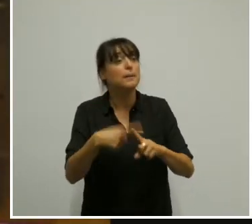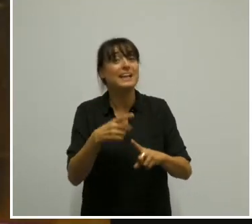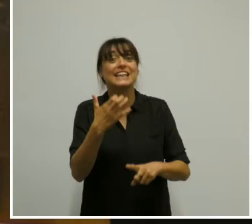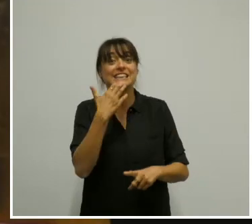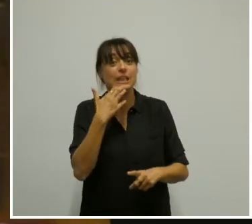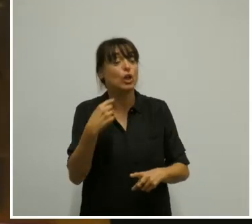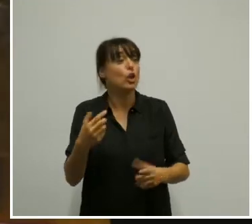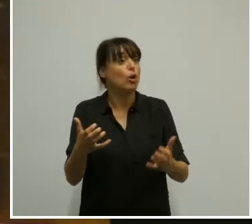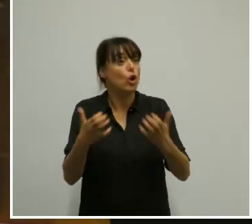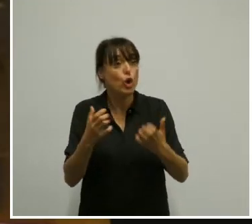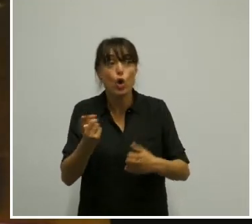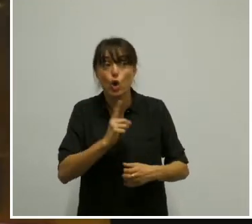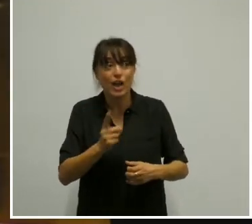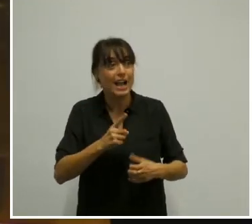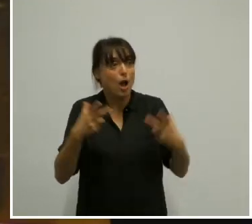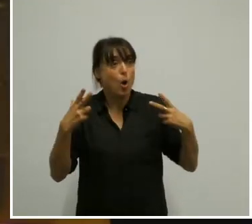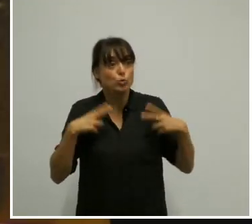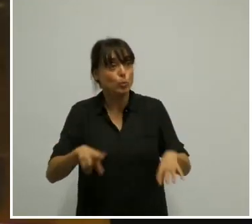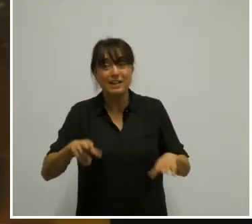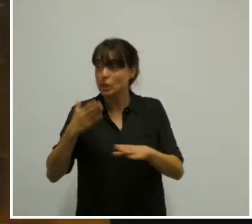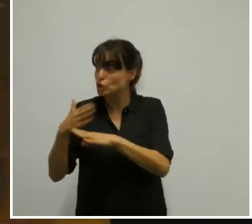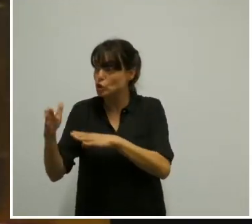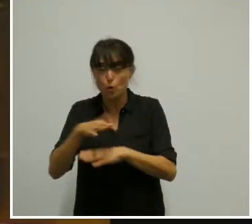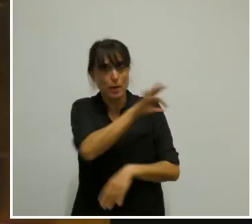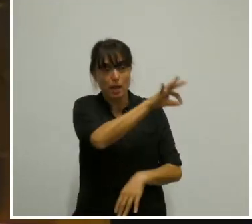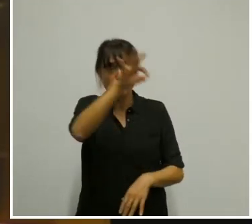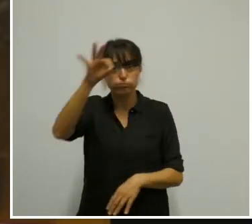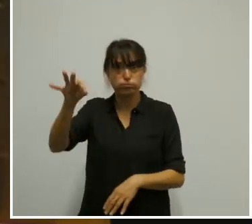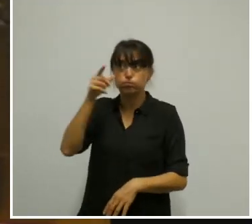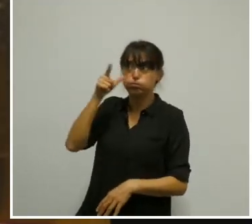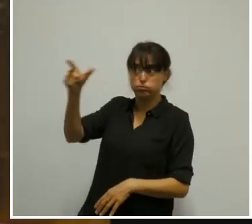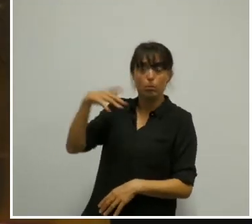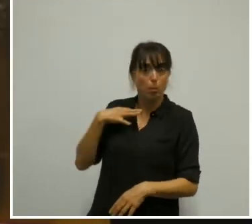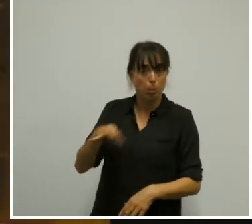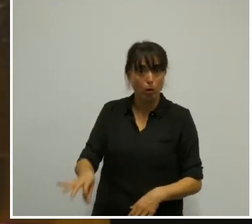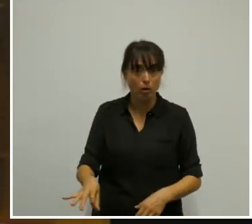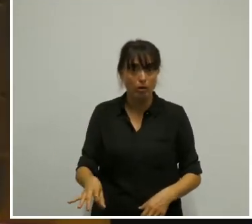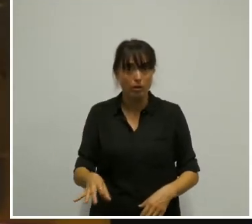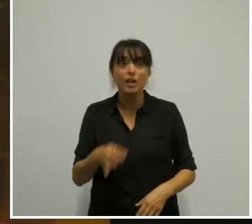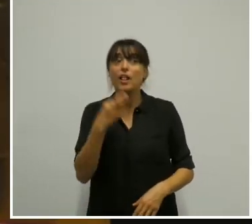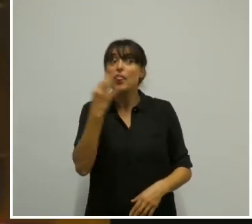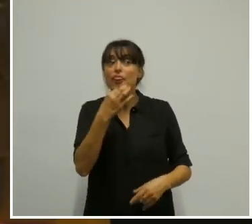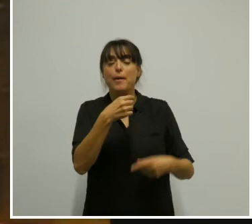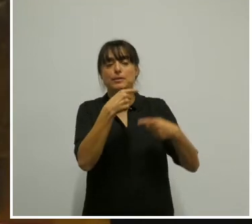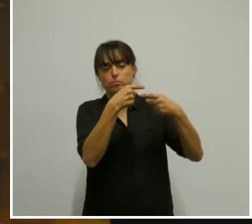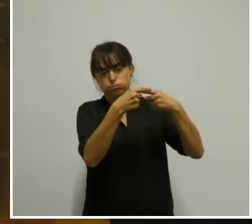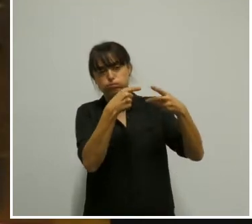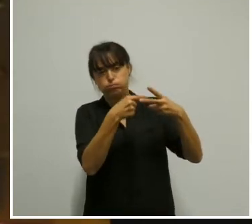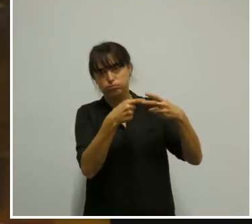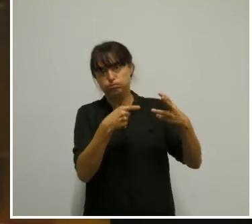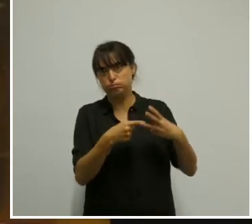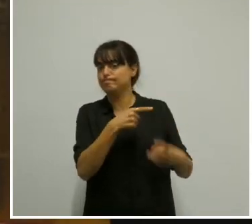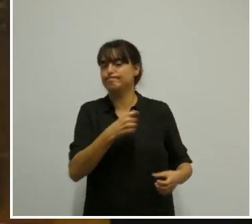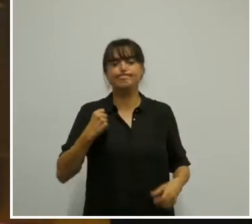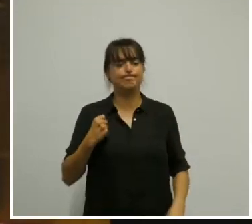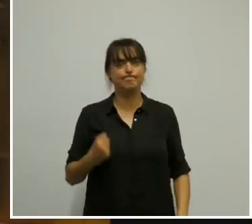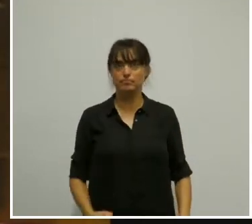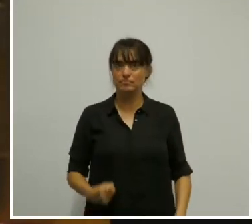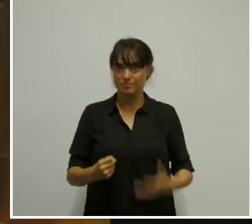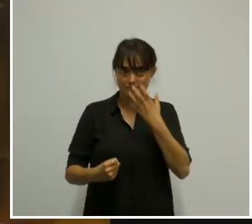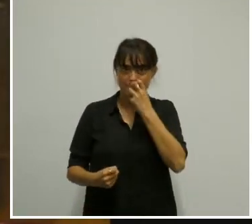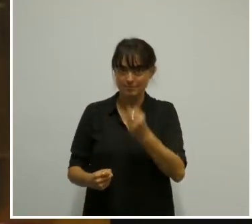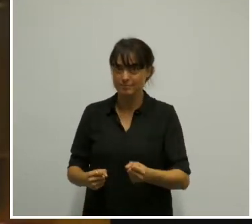dona una plaça d'ofici, que potser està a l'altra punta del districte. Això pot passar. Però hi ha famílies que al final